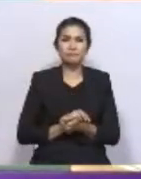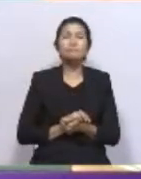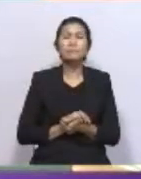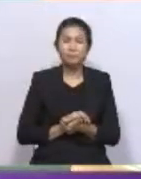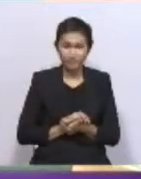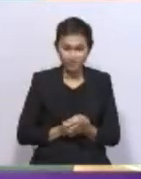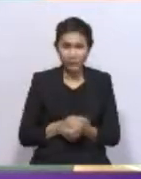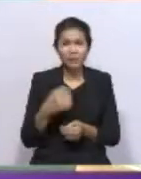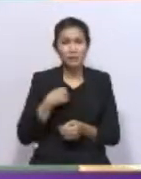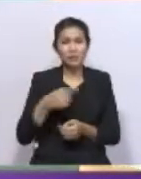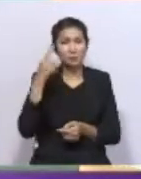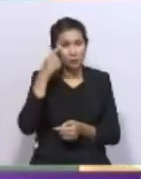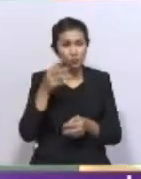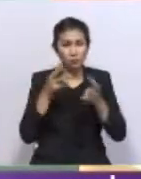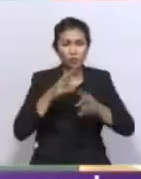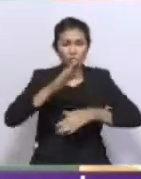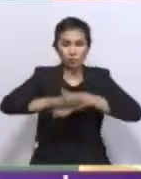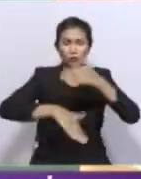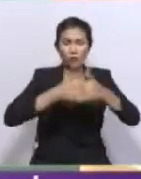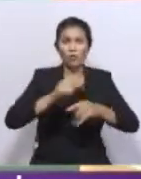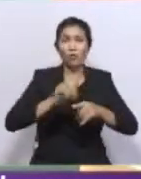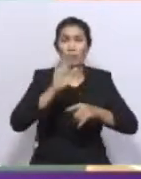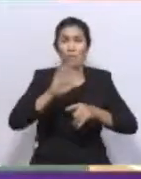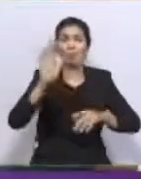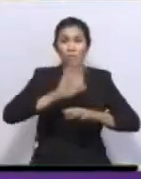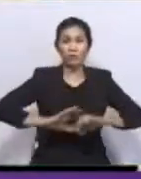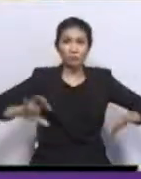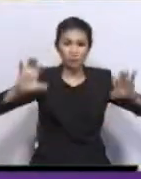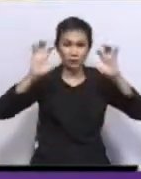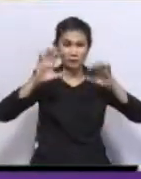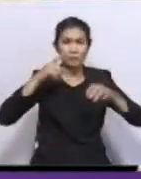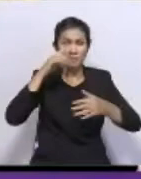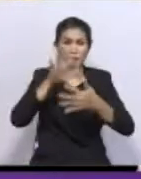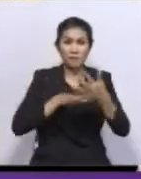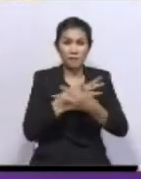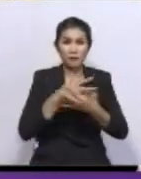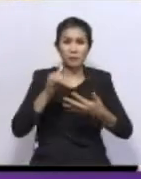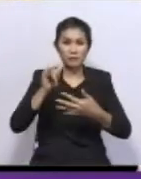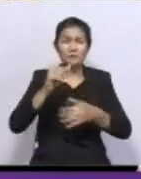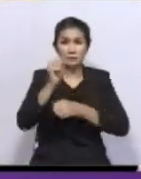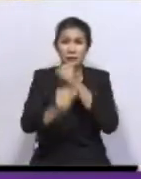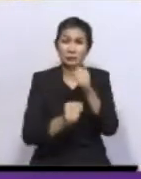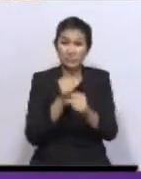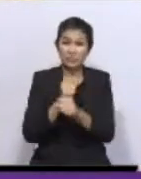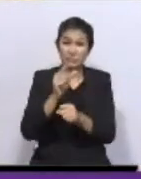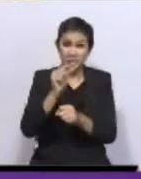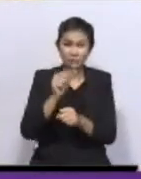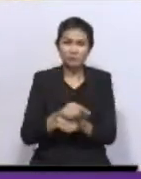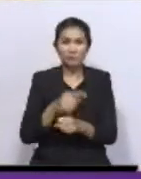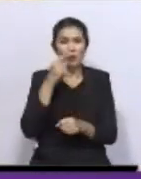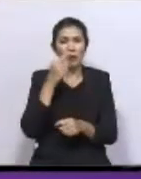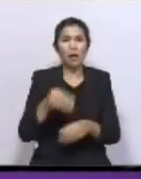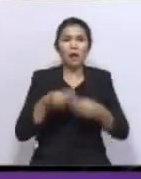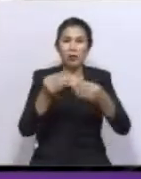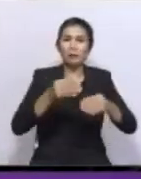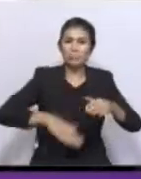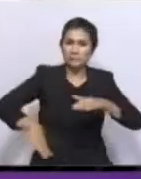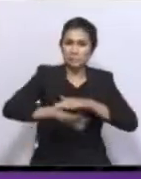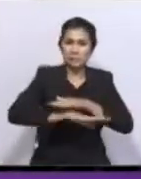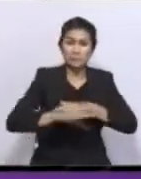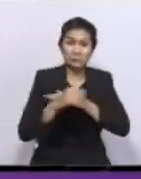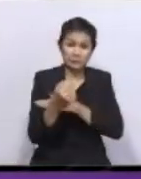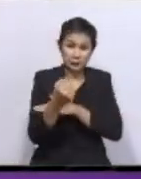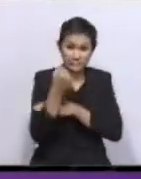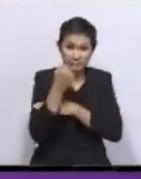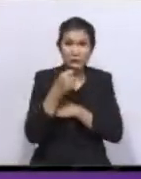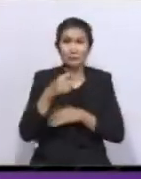วยแนวทางในการขับเคลื่อนประเทศของรัฐบาลภายใต้ยุทธศาสตร์ชาติ20ปีที่เน้นการสร้างรากฐานที่มั่นคงเพิ่มขีดความสามาร